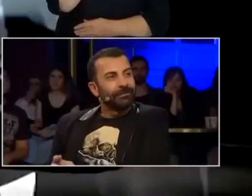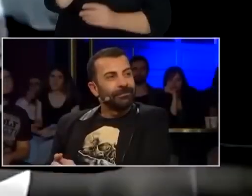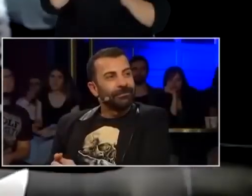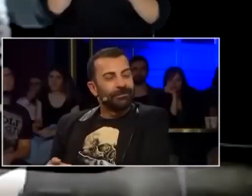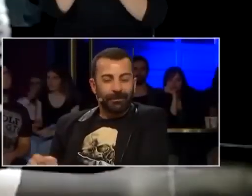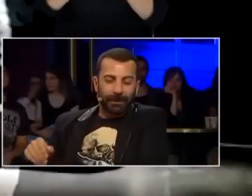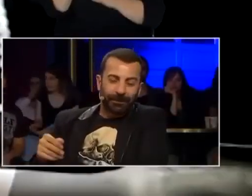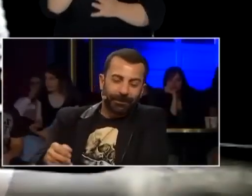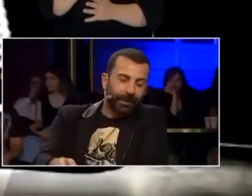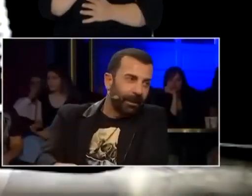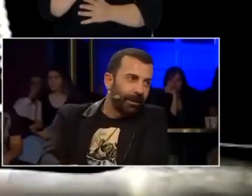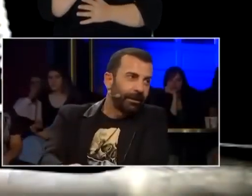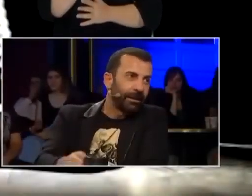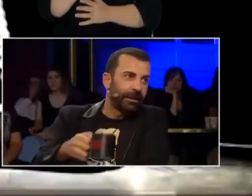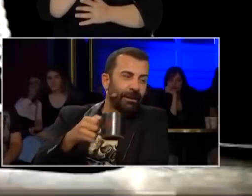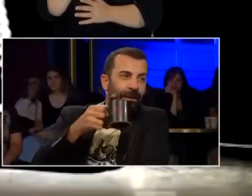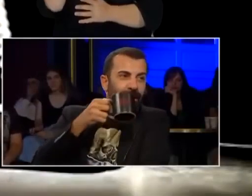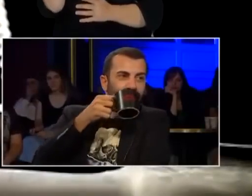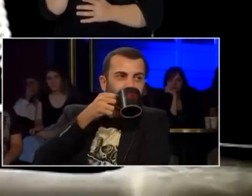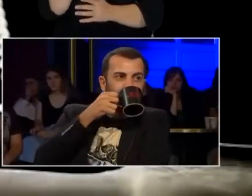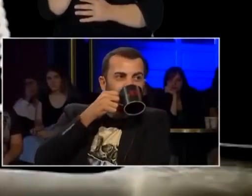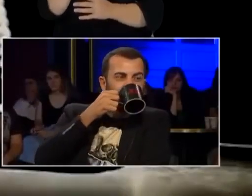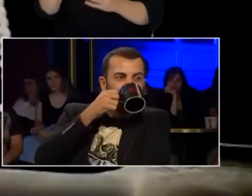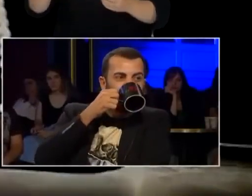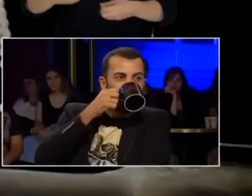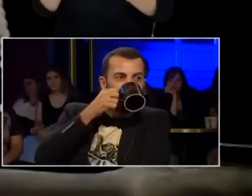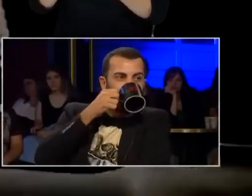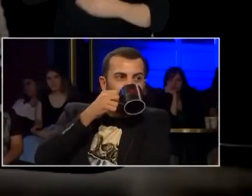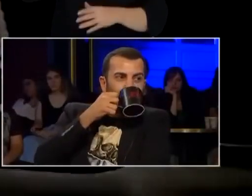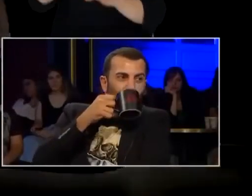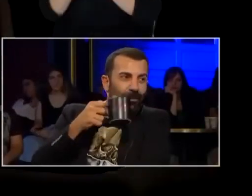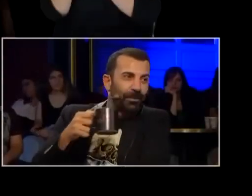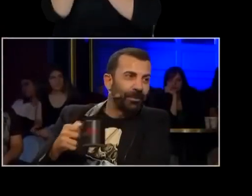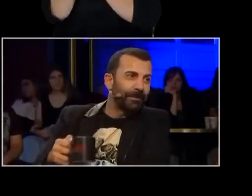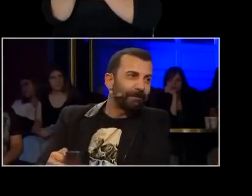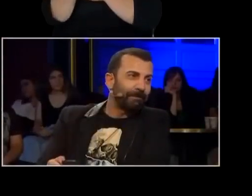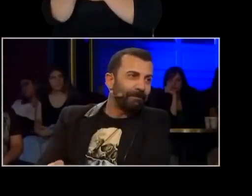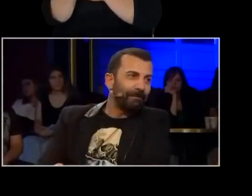Onca şey varken beni terk etmene sebep.